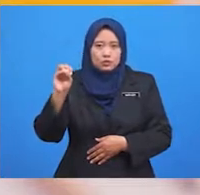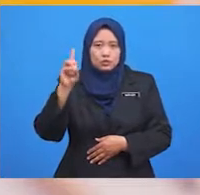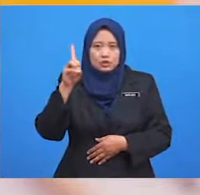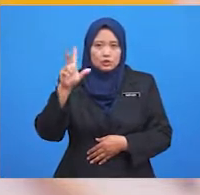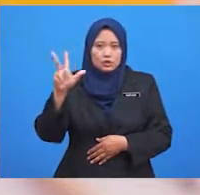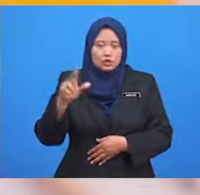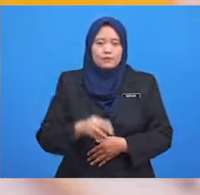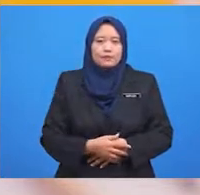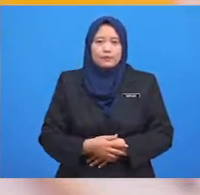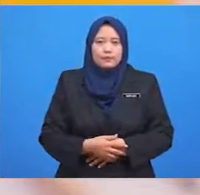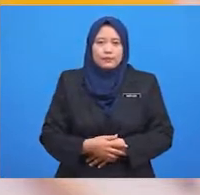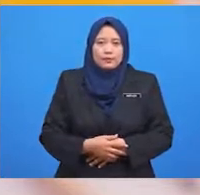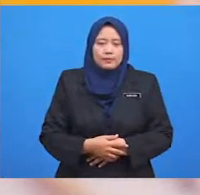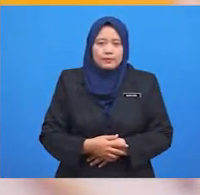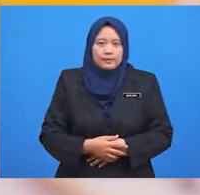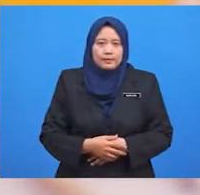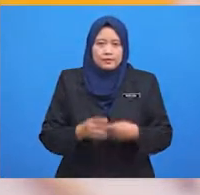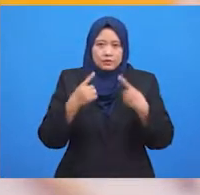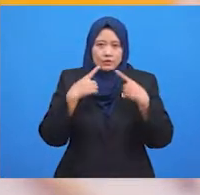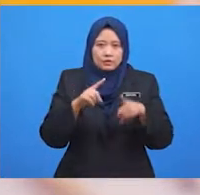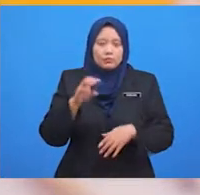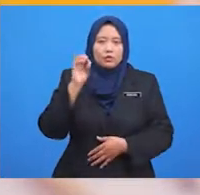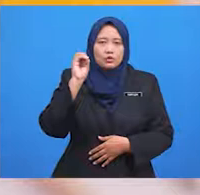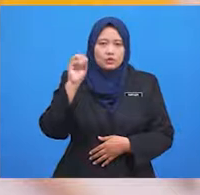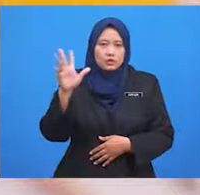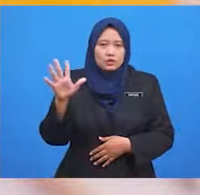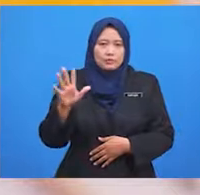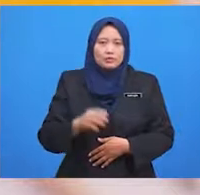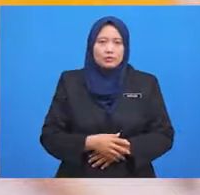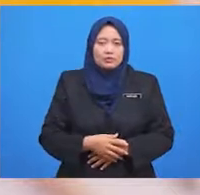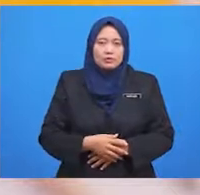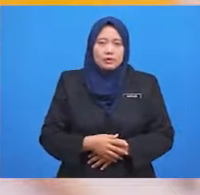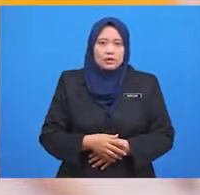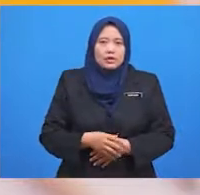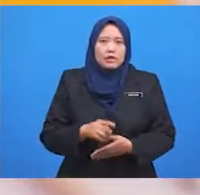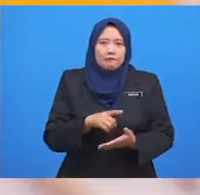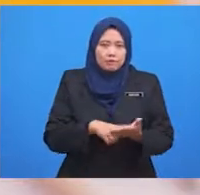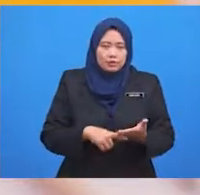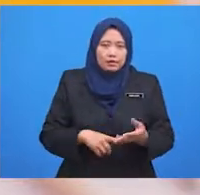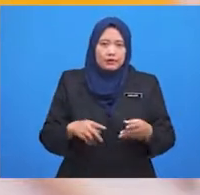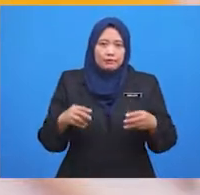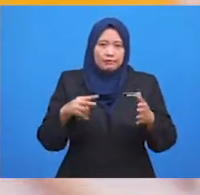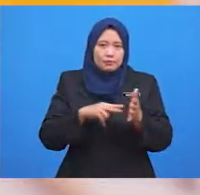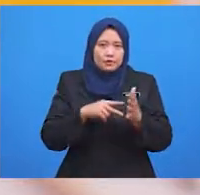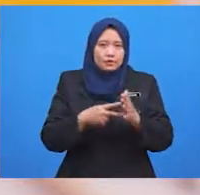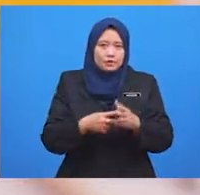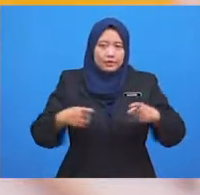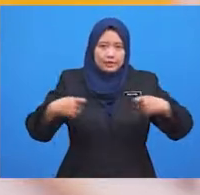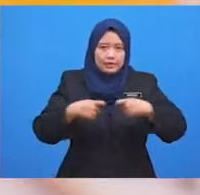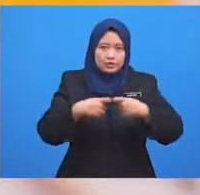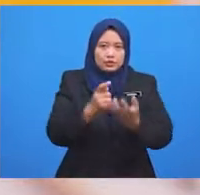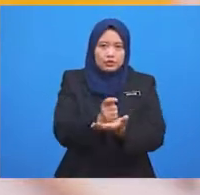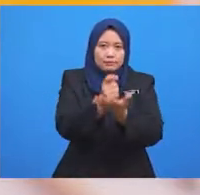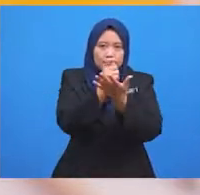MP06032013. Jawapan 05. Apa pula yang dimaksudkan dengan elektroterapi?